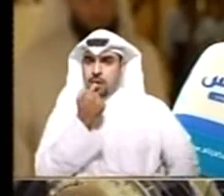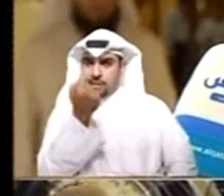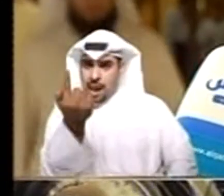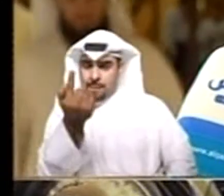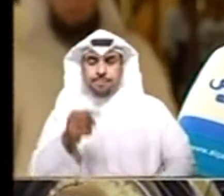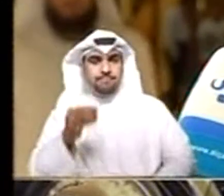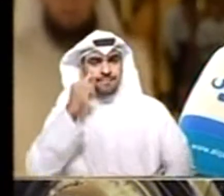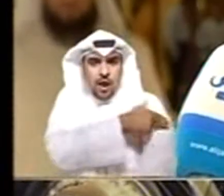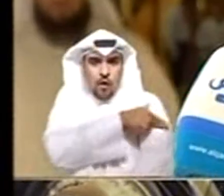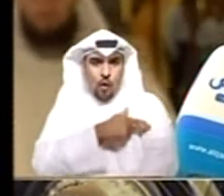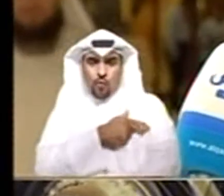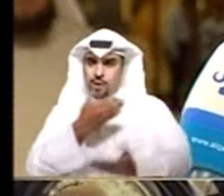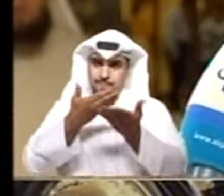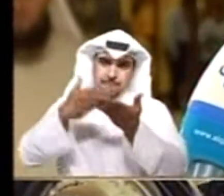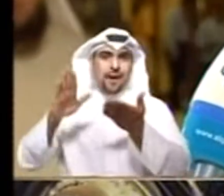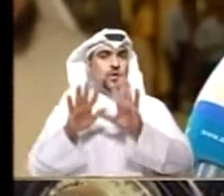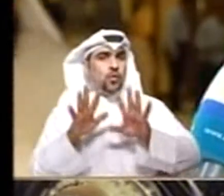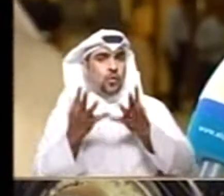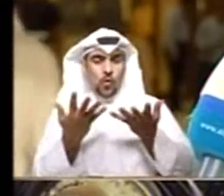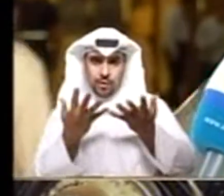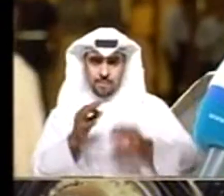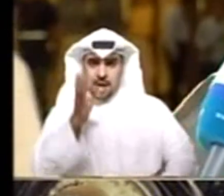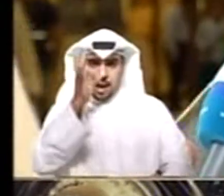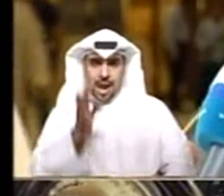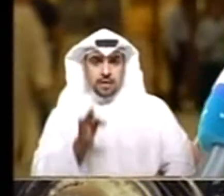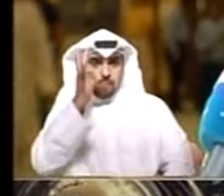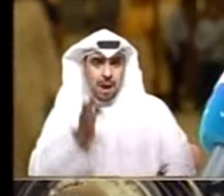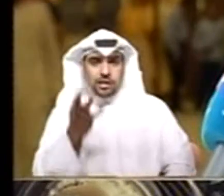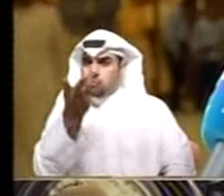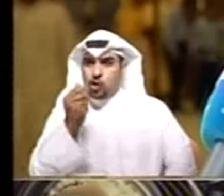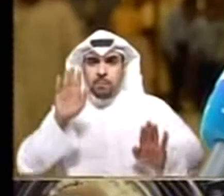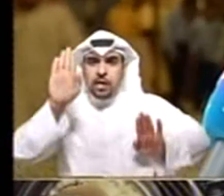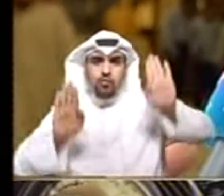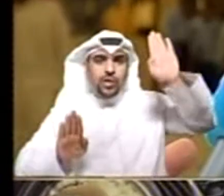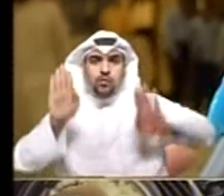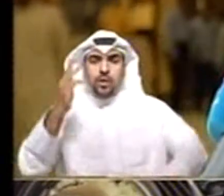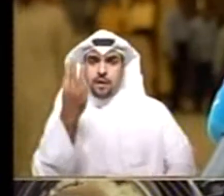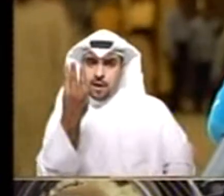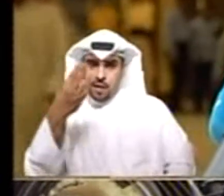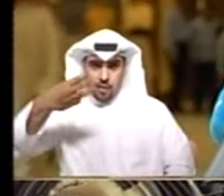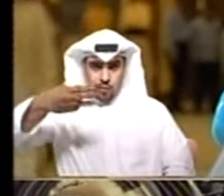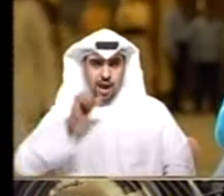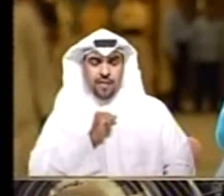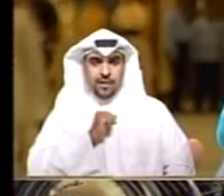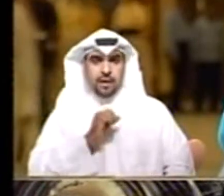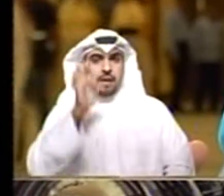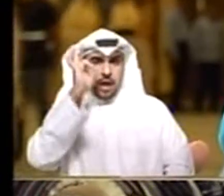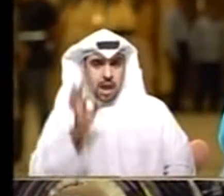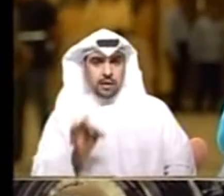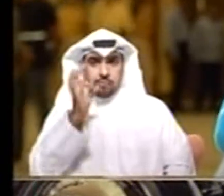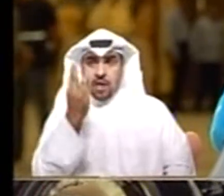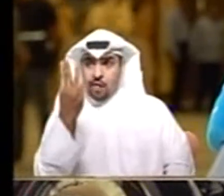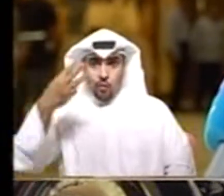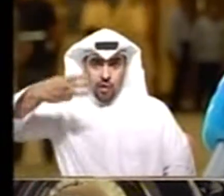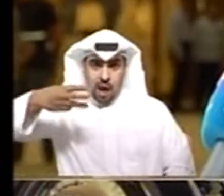فالأغلبية المطلوبة لإسقاط أي من العضوين هي 33 صوت مع الإسقاط، ما عدا ذلك